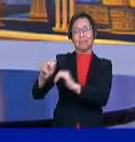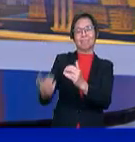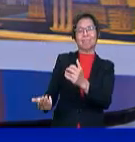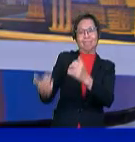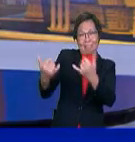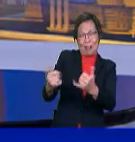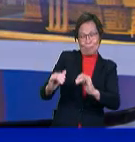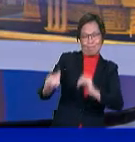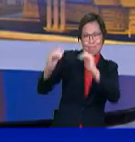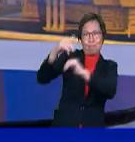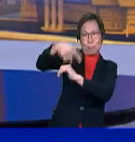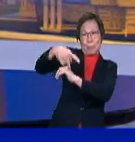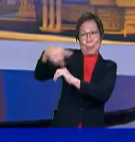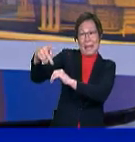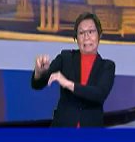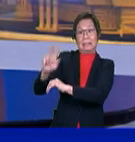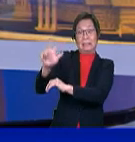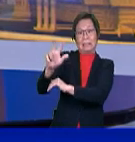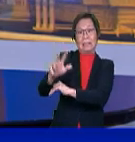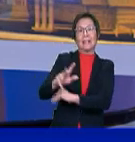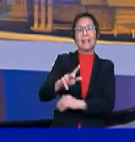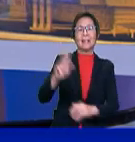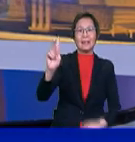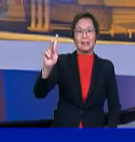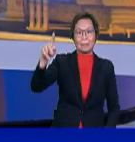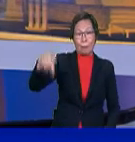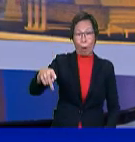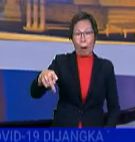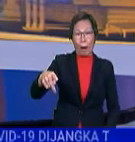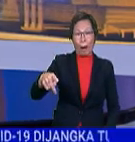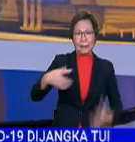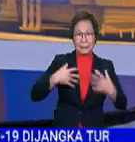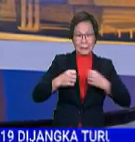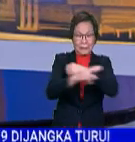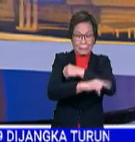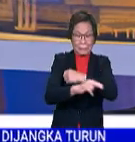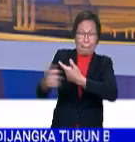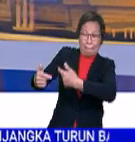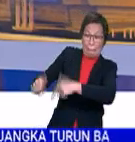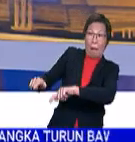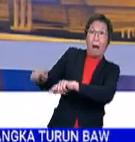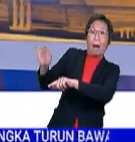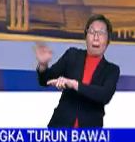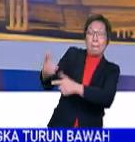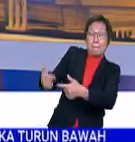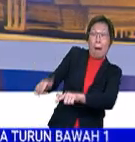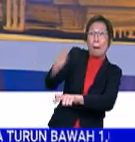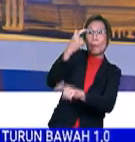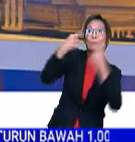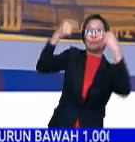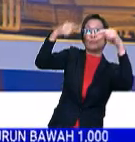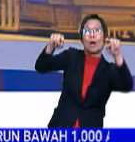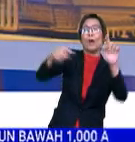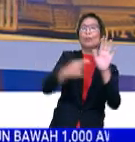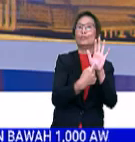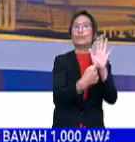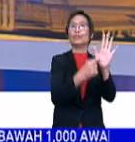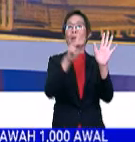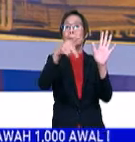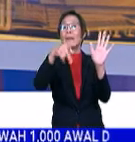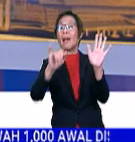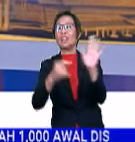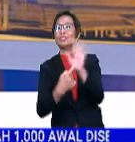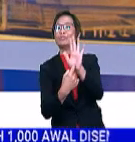PPN. Menurut Pengarah Kesihatan Negeri, Datuk Dr. Kasmani Embong, kebenaran itu berdasarkan pencapaian indikator